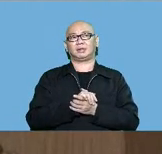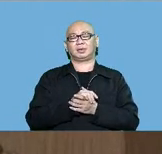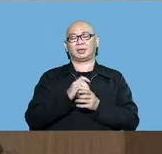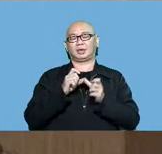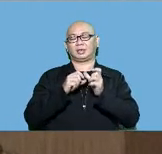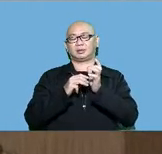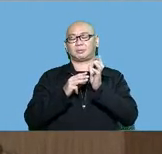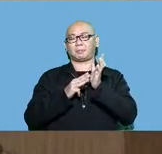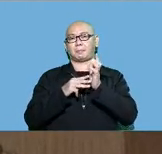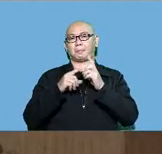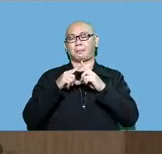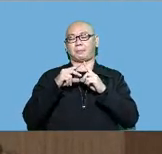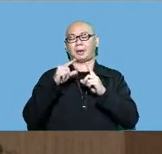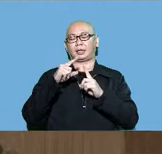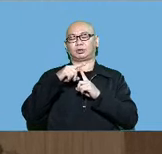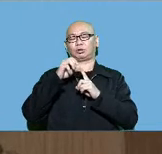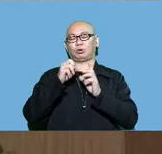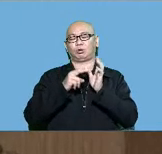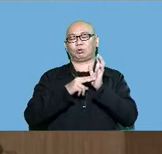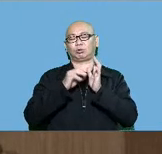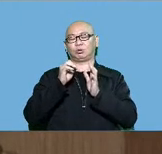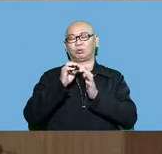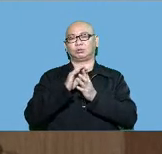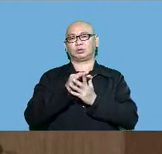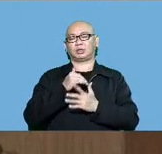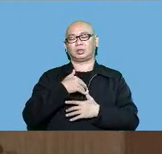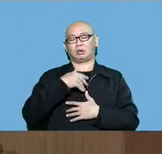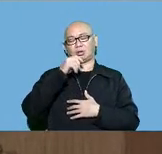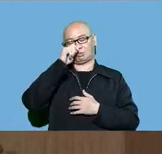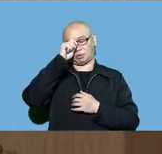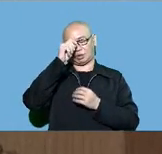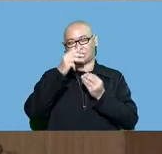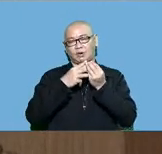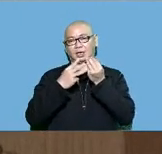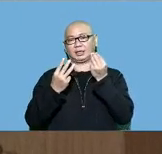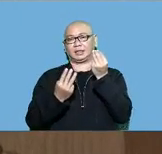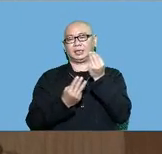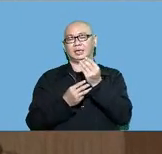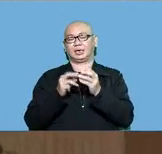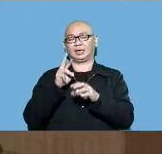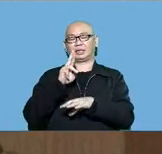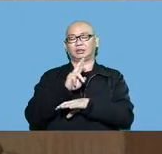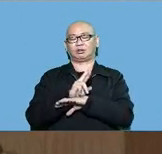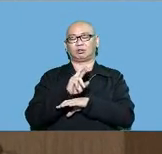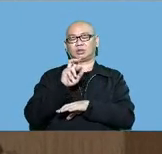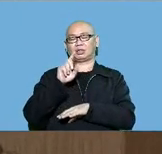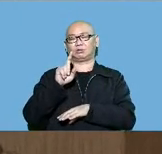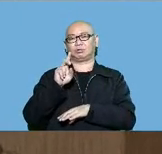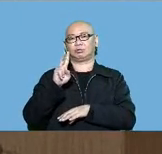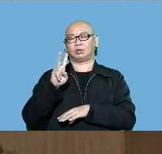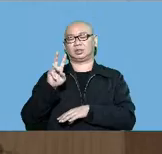MSc. Yang saya hormati Bapak Wakil Rektor 1, 2, 3, dan 4.